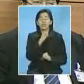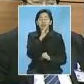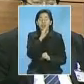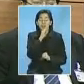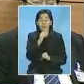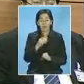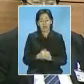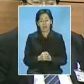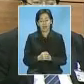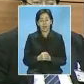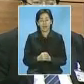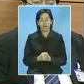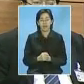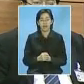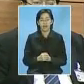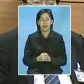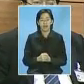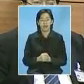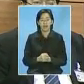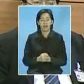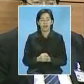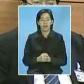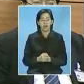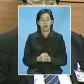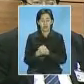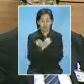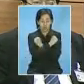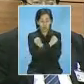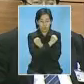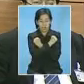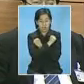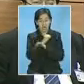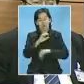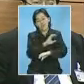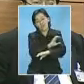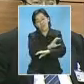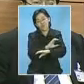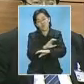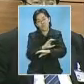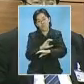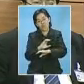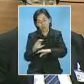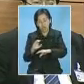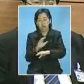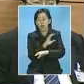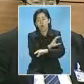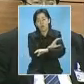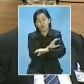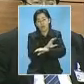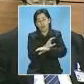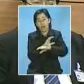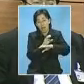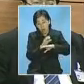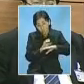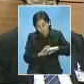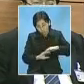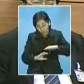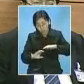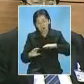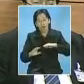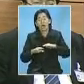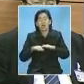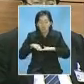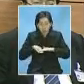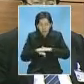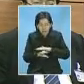ท่านประธานฮะจากในในเส้นทางสุขุมวิทเนี่ยจุดหนึแล้วก็วิ่งผ่านลอดใต้ถนนนานานะ